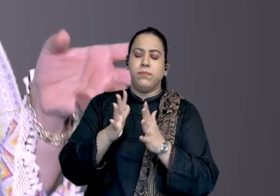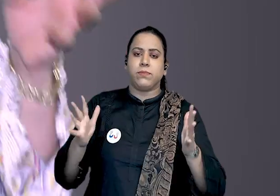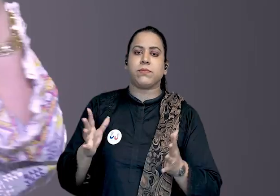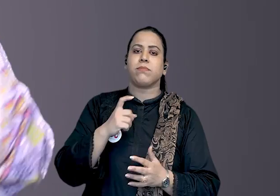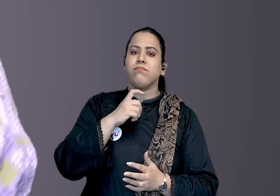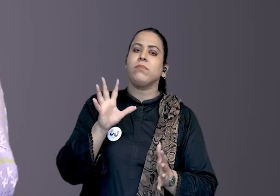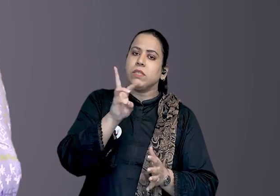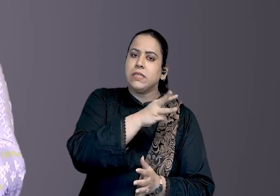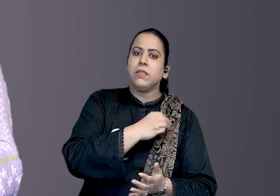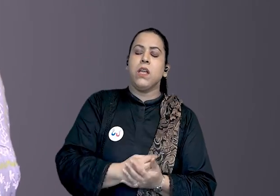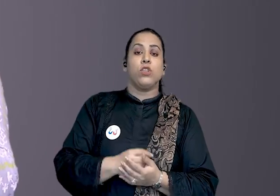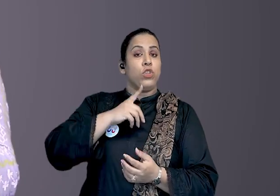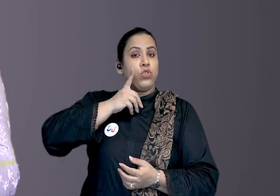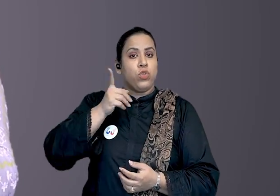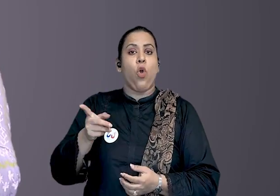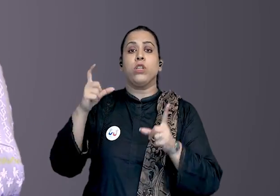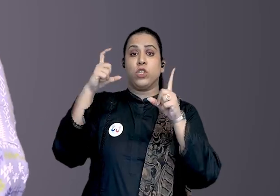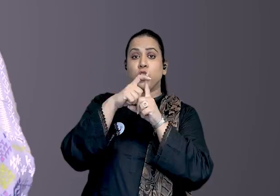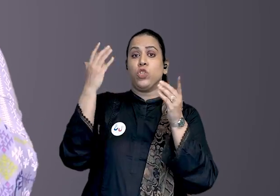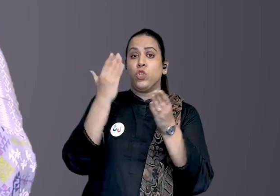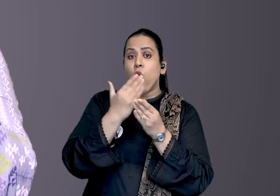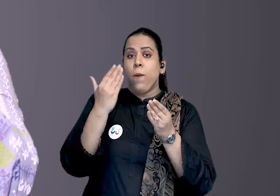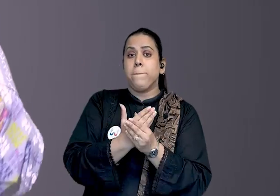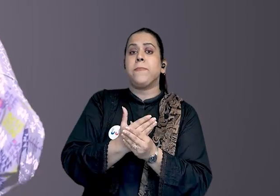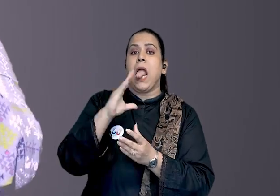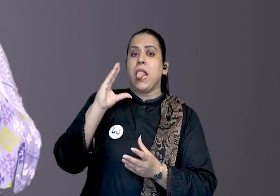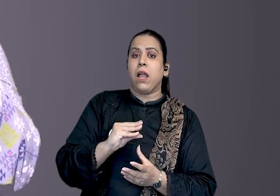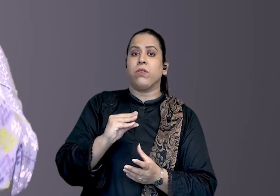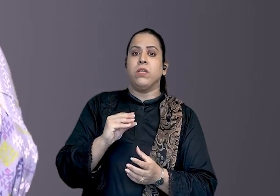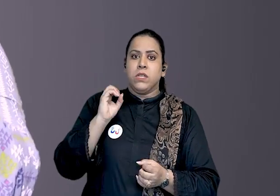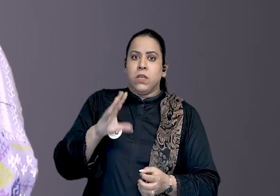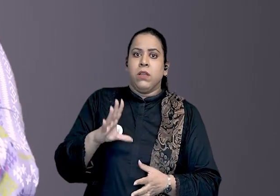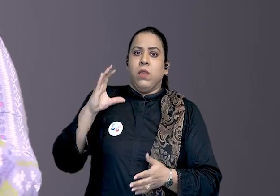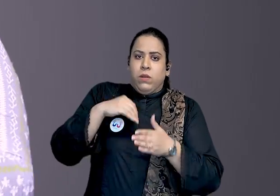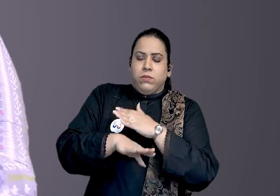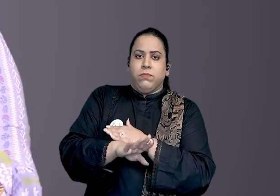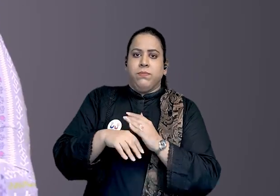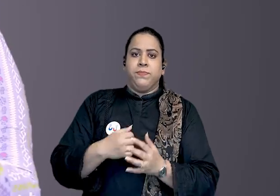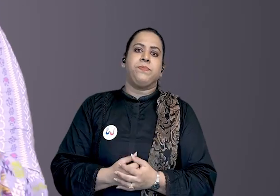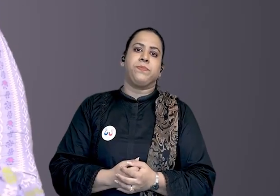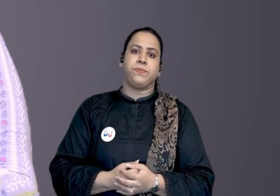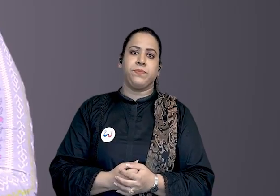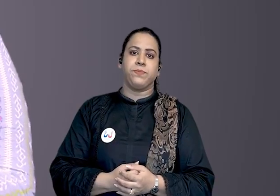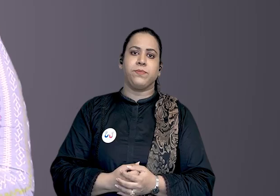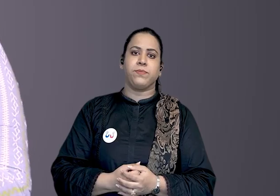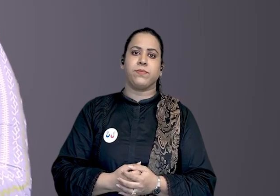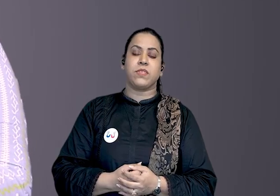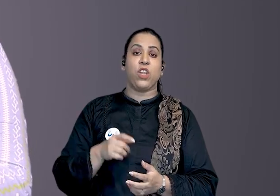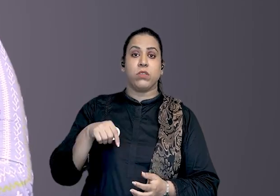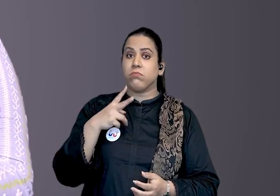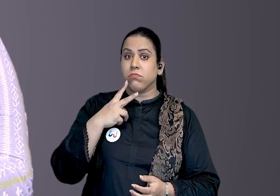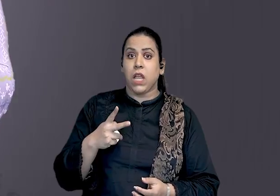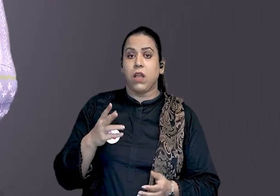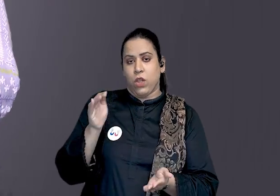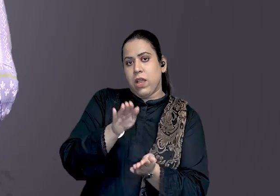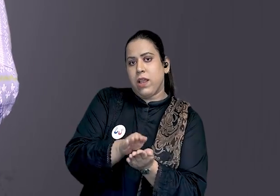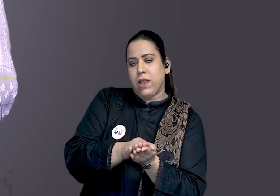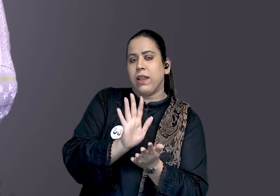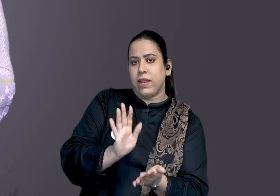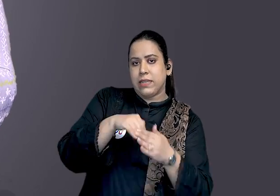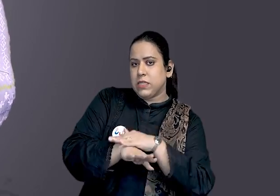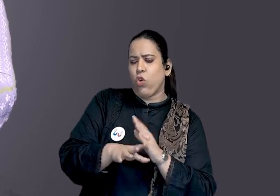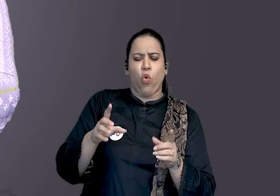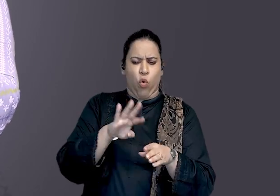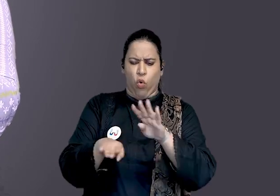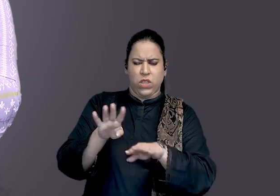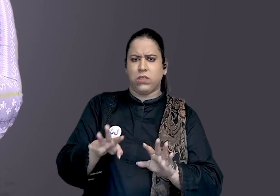لٹرلی ڈمپڈ ان سائڈ دا ٹوم. تو ان کو وہاں پہ وہ رکھے جاتے تھے، کوئی ترتیب نہیں، کچھ نہیں، بس ان کو رکھے جاتے تھے. اینڈ دے ور لائنگ دیئر